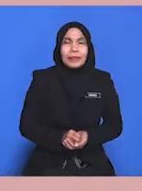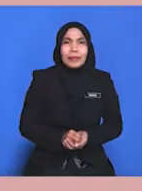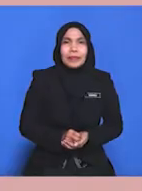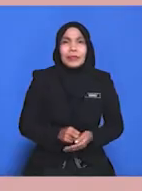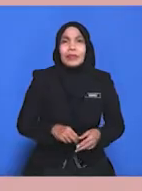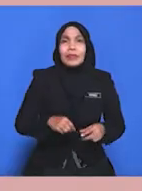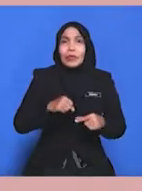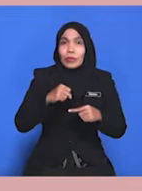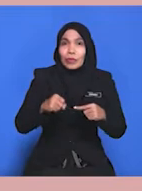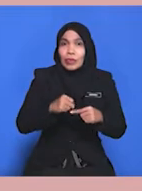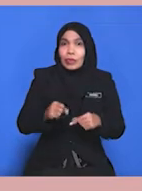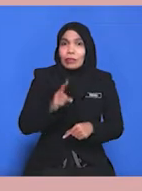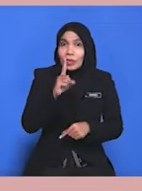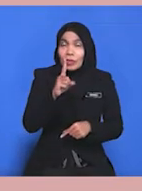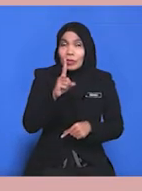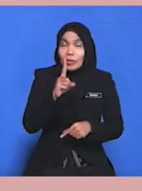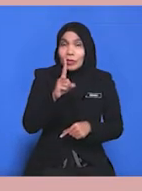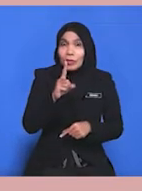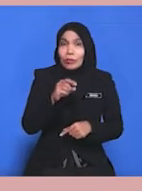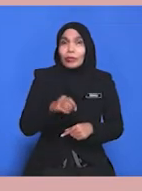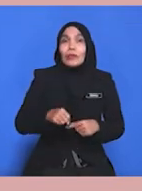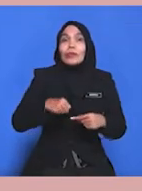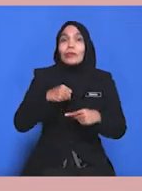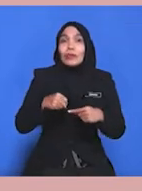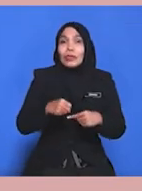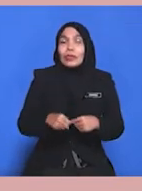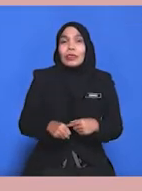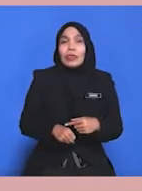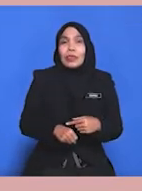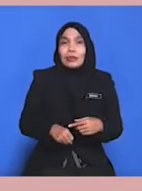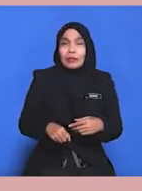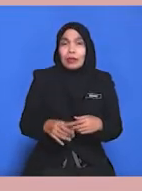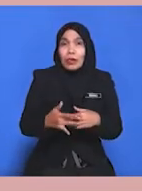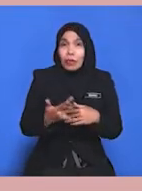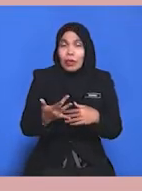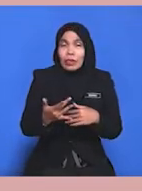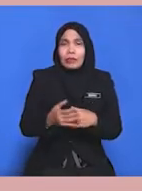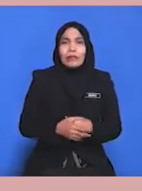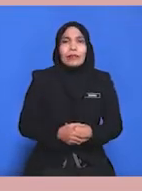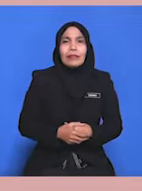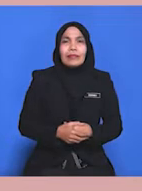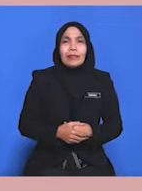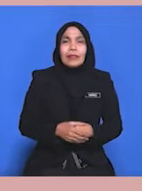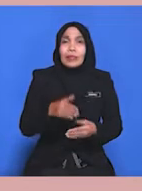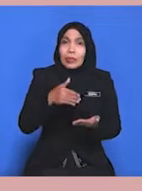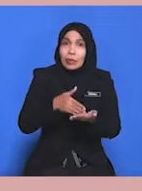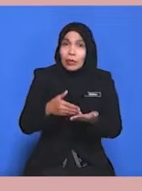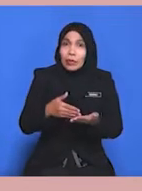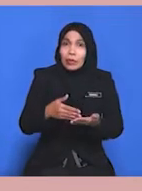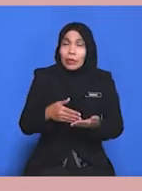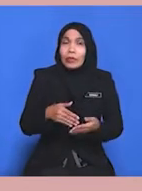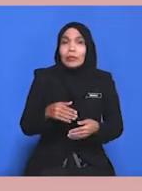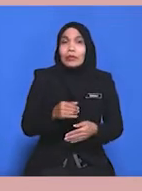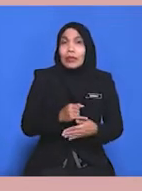Pusingan pertama disebut pusingan awal dan diikuti dengan suku akhir, separuh akhir dan pusingan